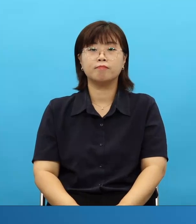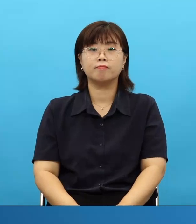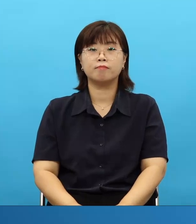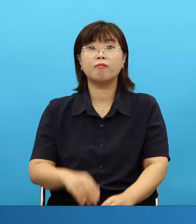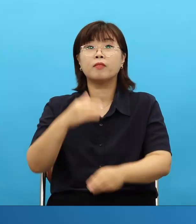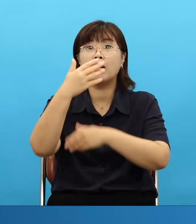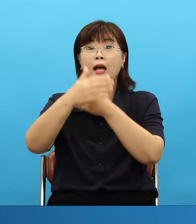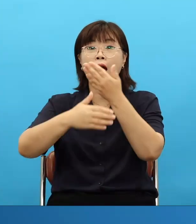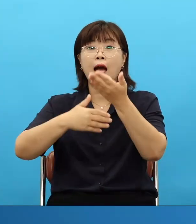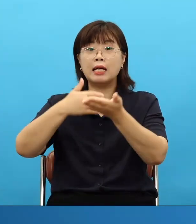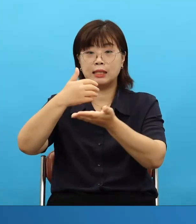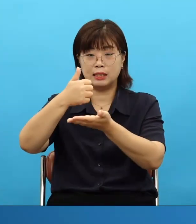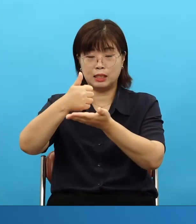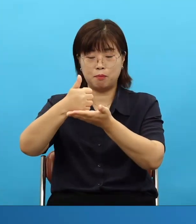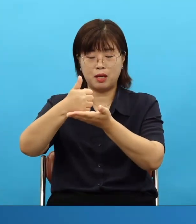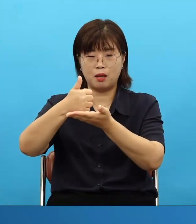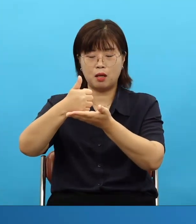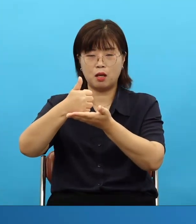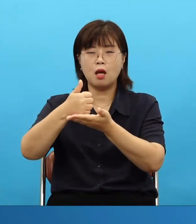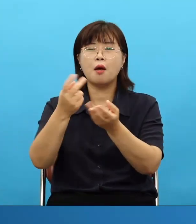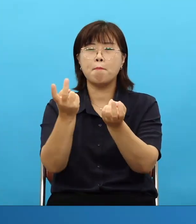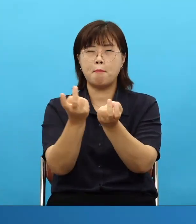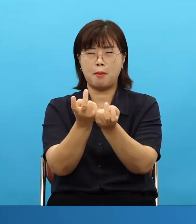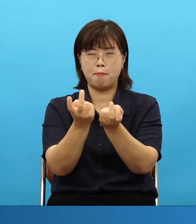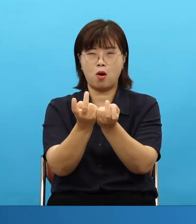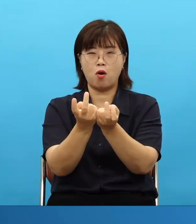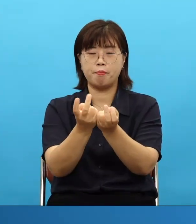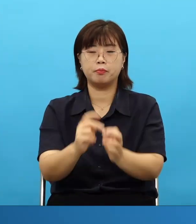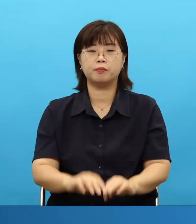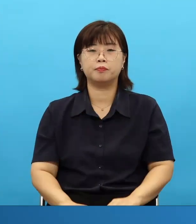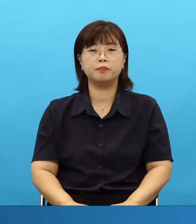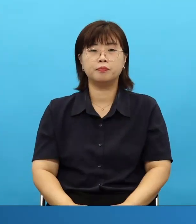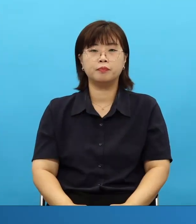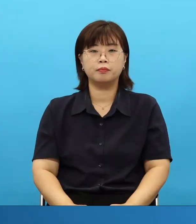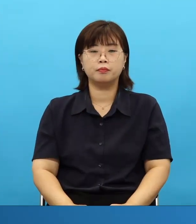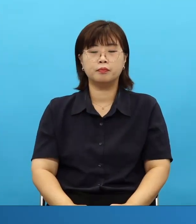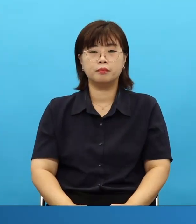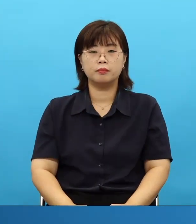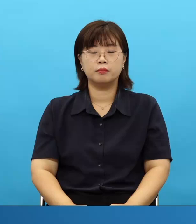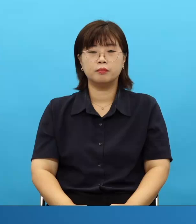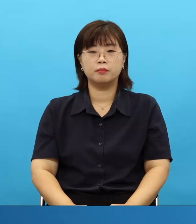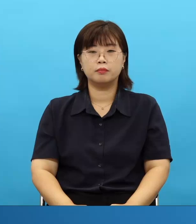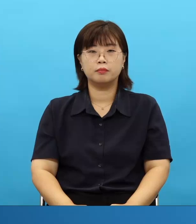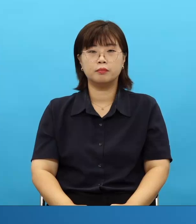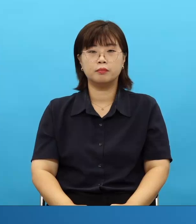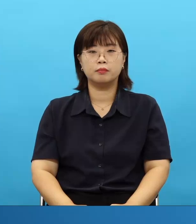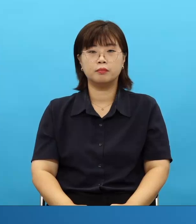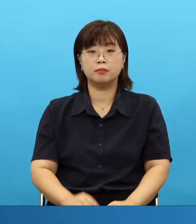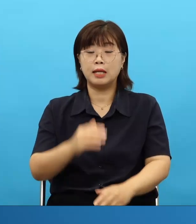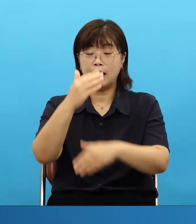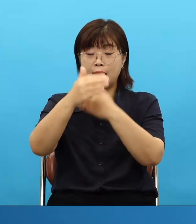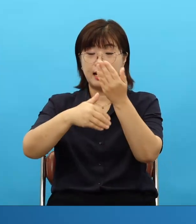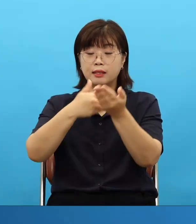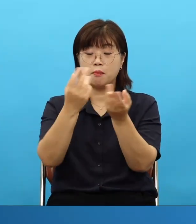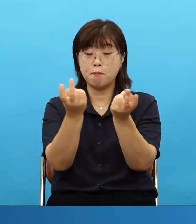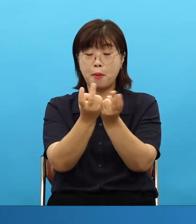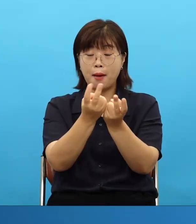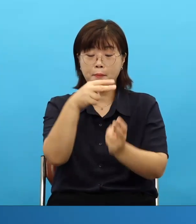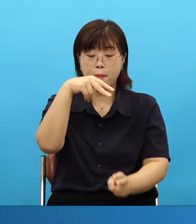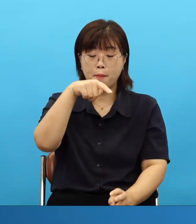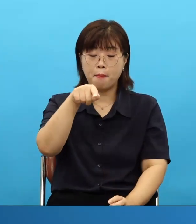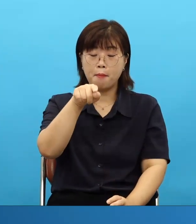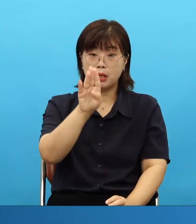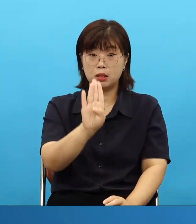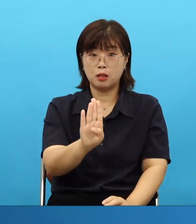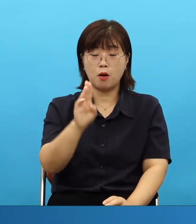하나님의 섭리. God's providence. 우리는 전부 이 땅에